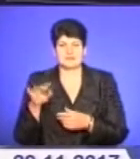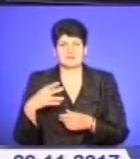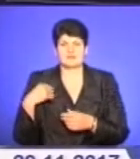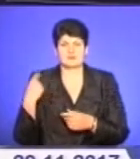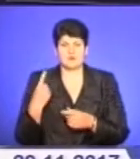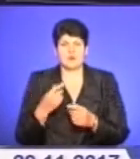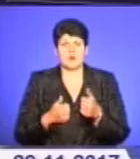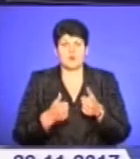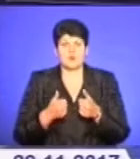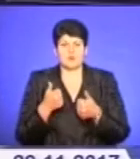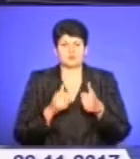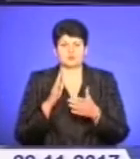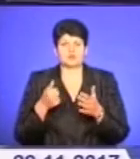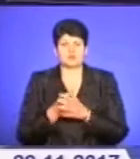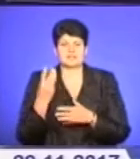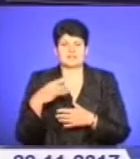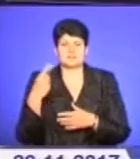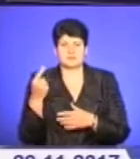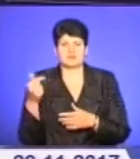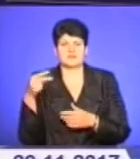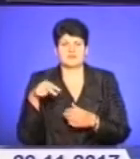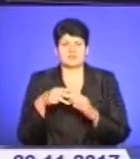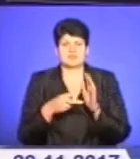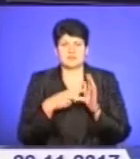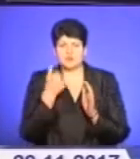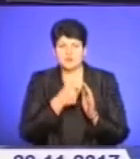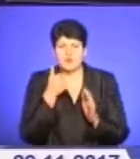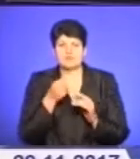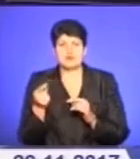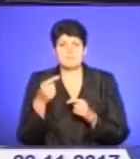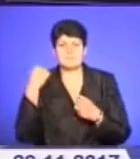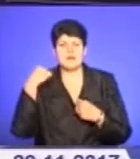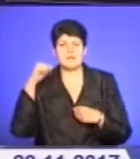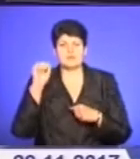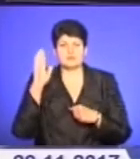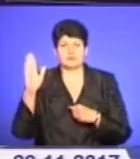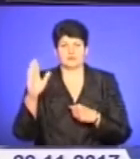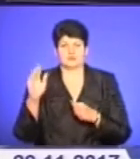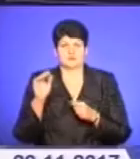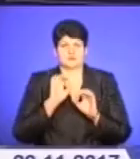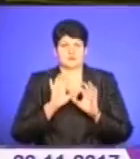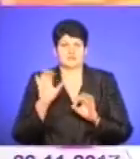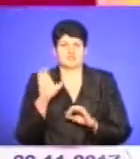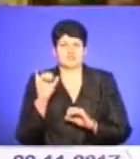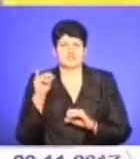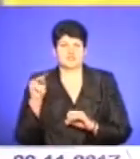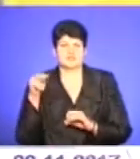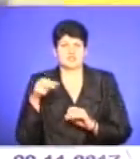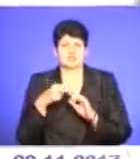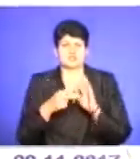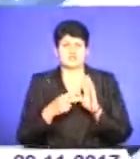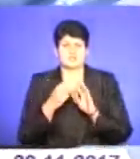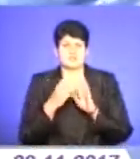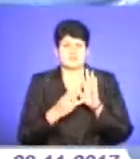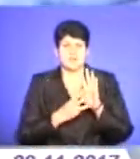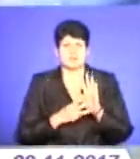до 31 грудня 2017 року. Переможці будуть оголошені в січні 2018.